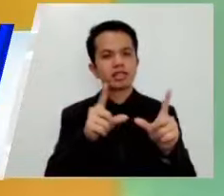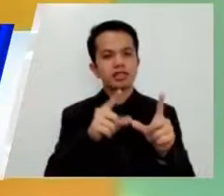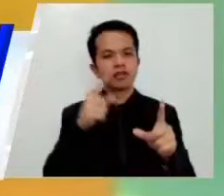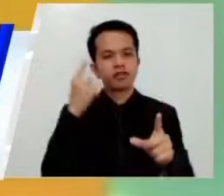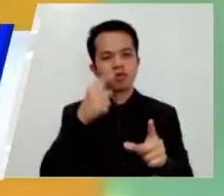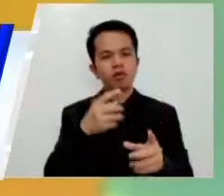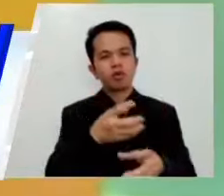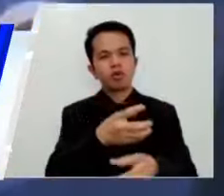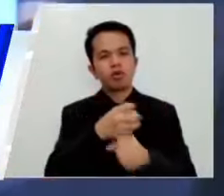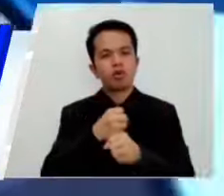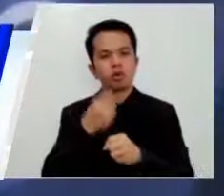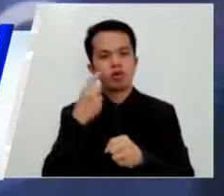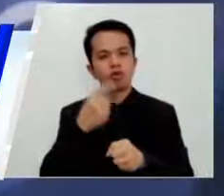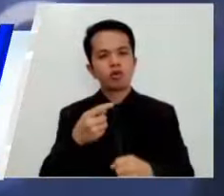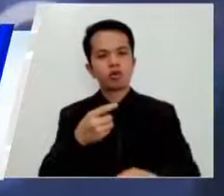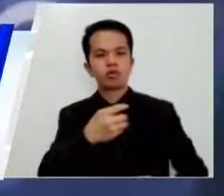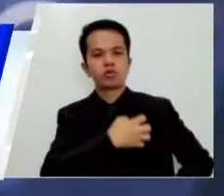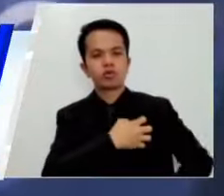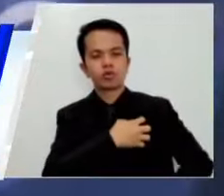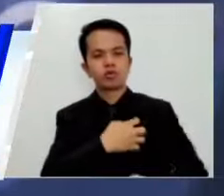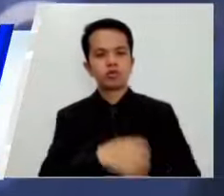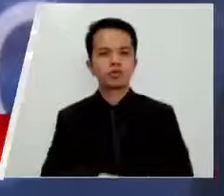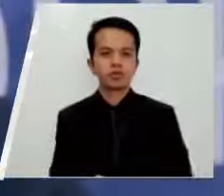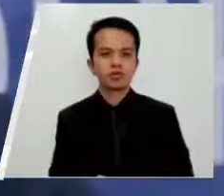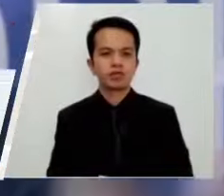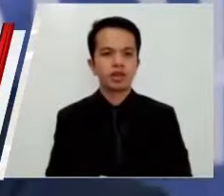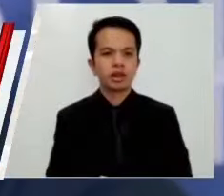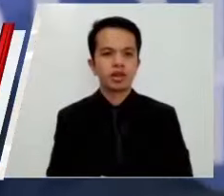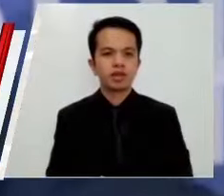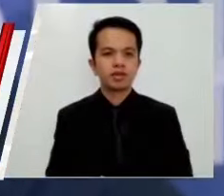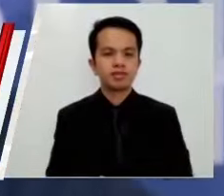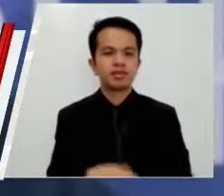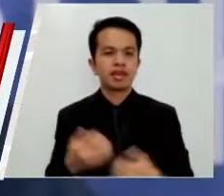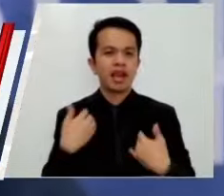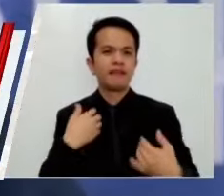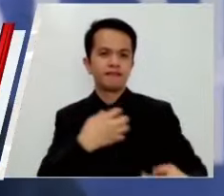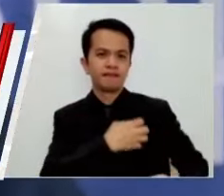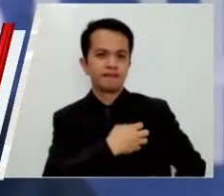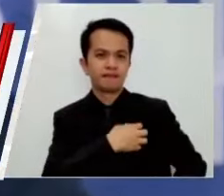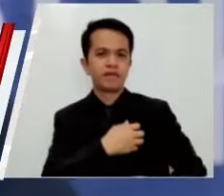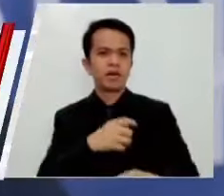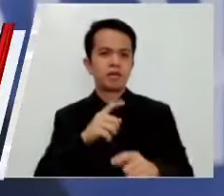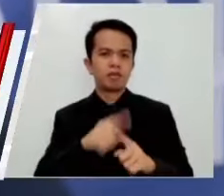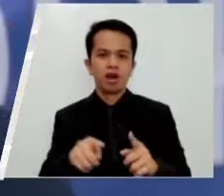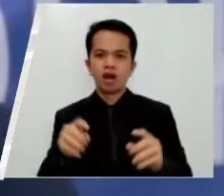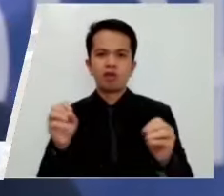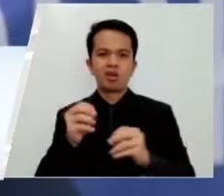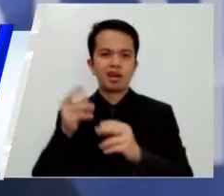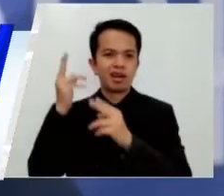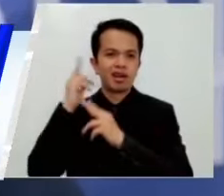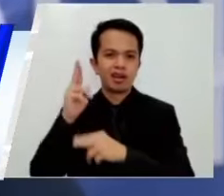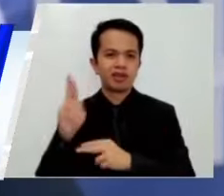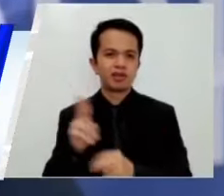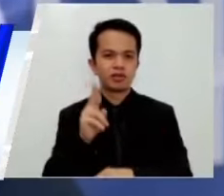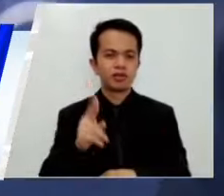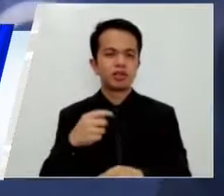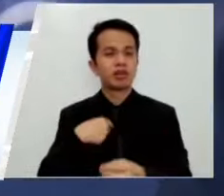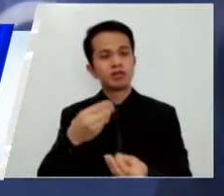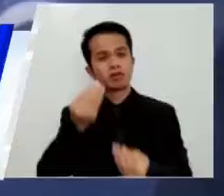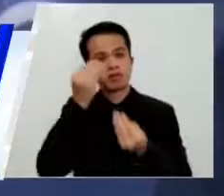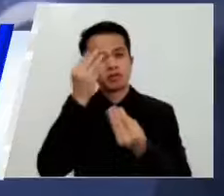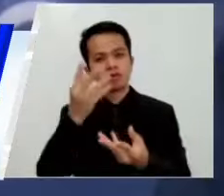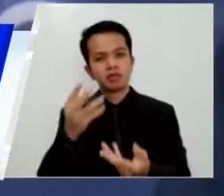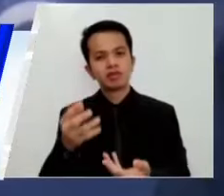ng armas. Eh, mayroon lang siyang armas, wala namang history. I'd say he's